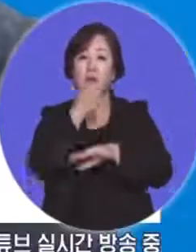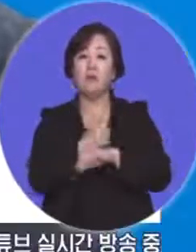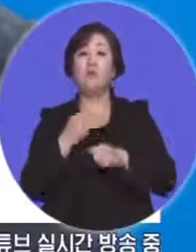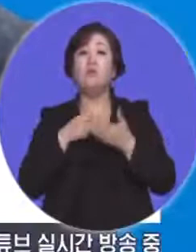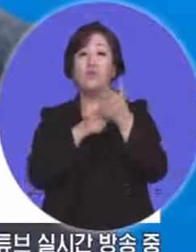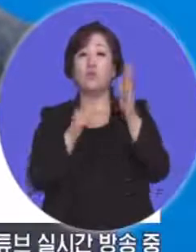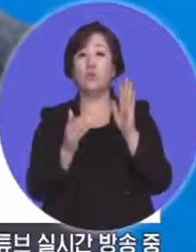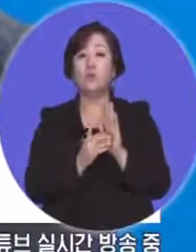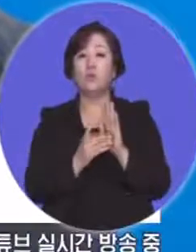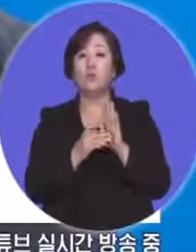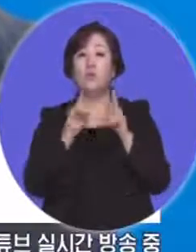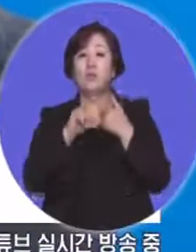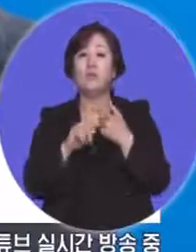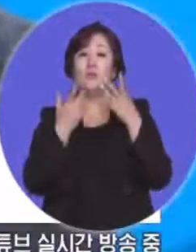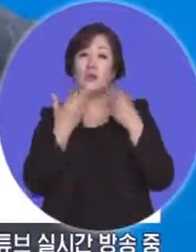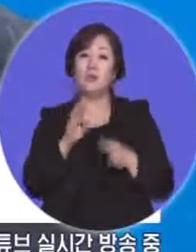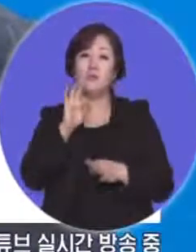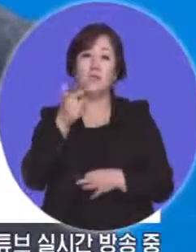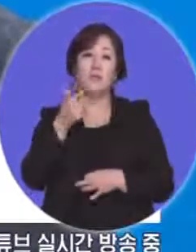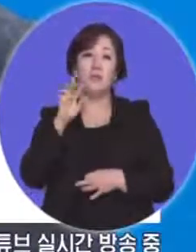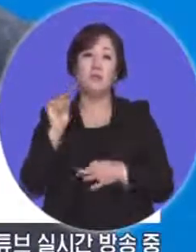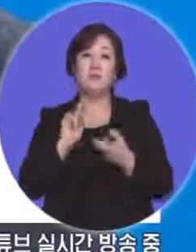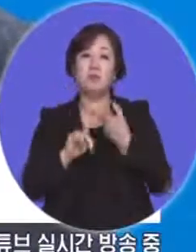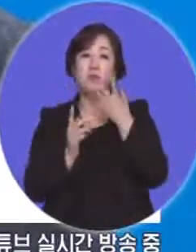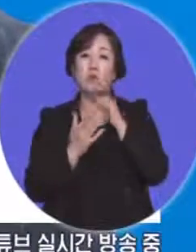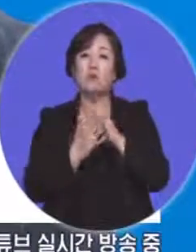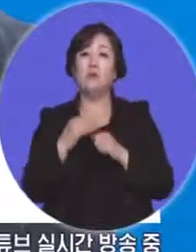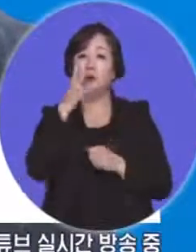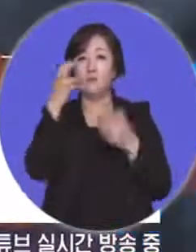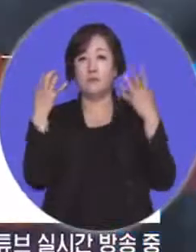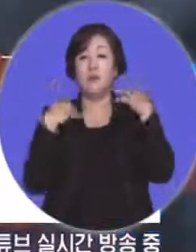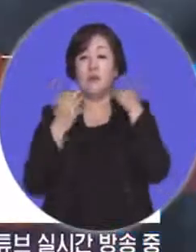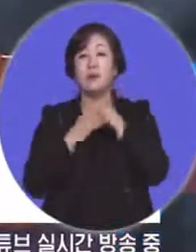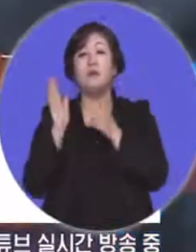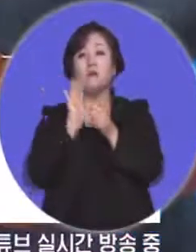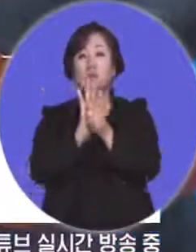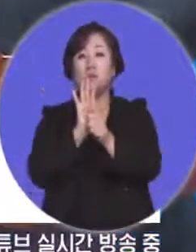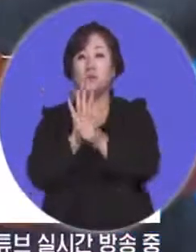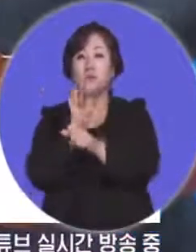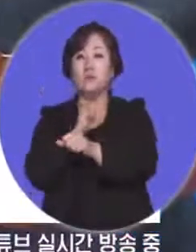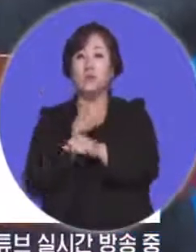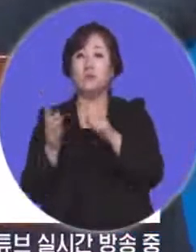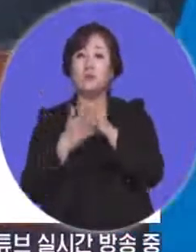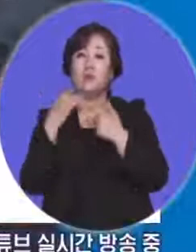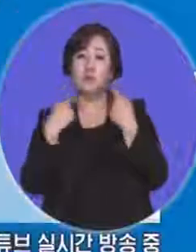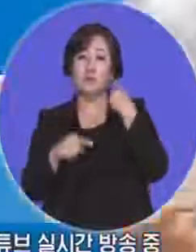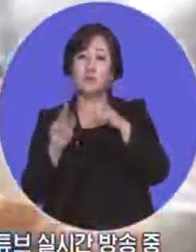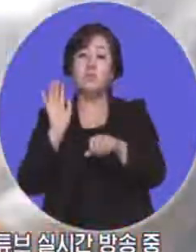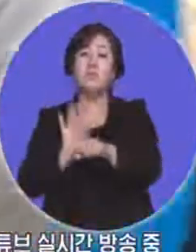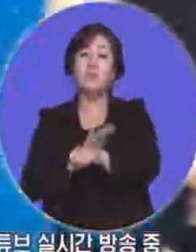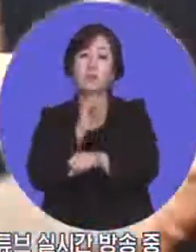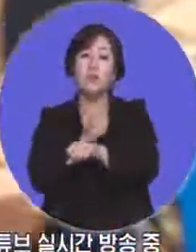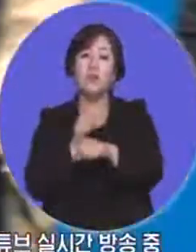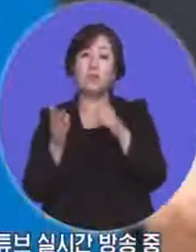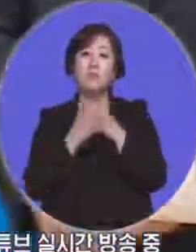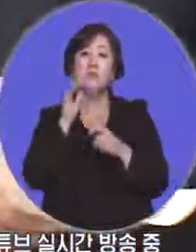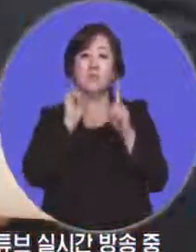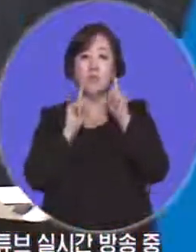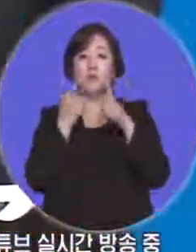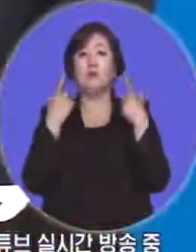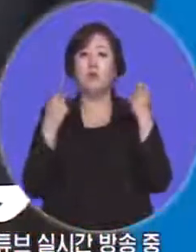촉구했습니다. 이에 대해 김기현 의원은 검찰이 봐주기 수사를 했다는 주장은 정치적 흠집내기에